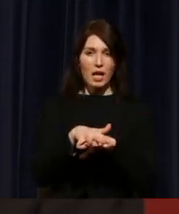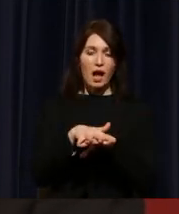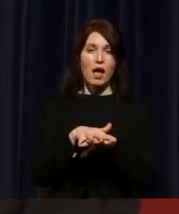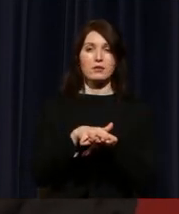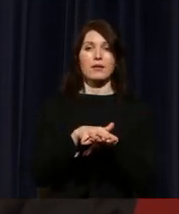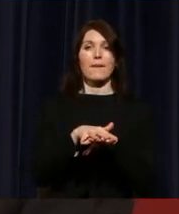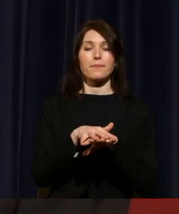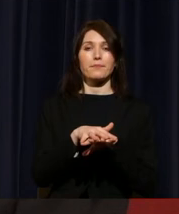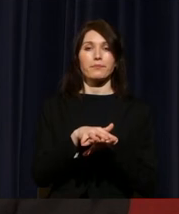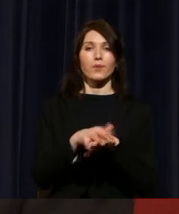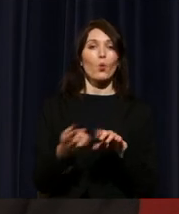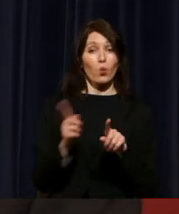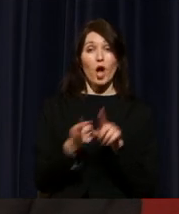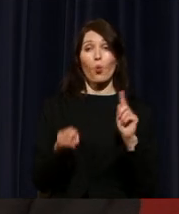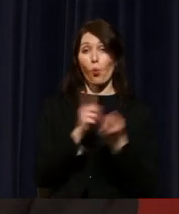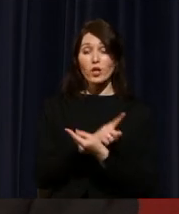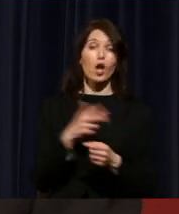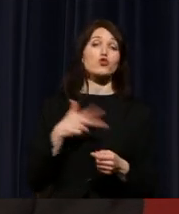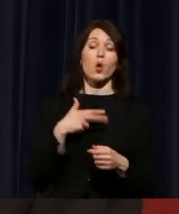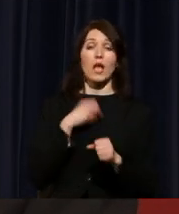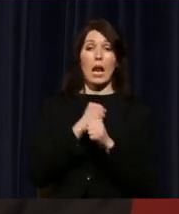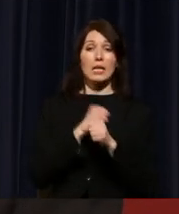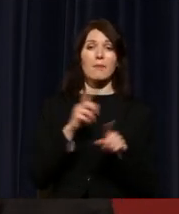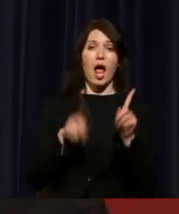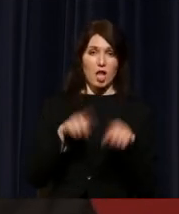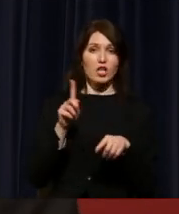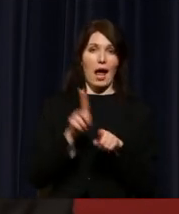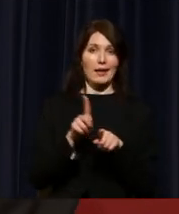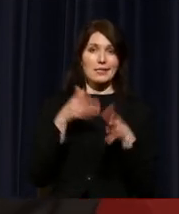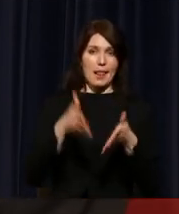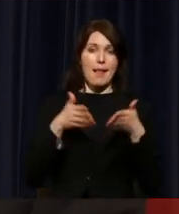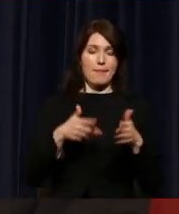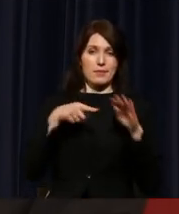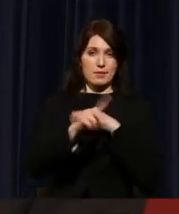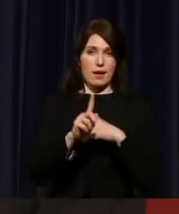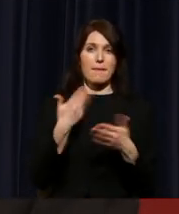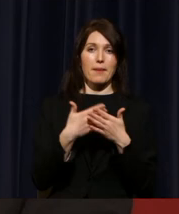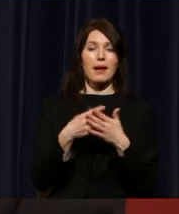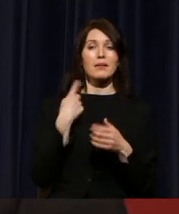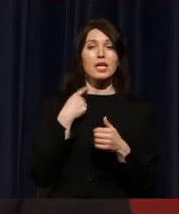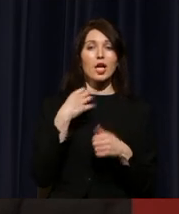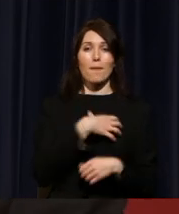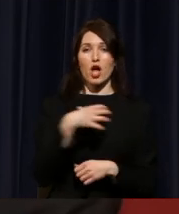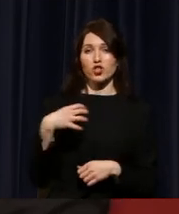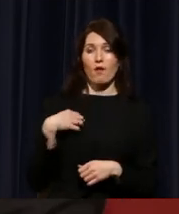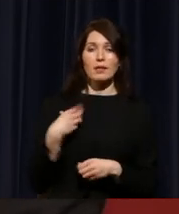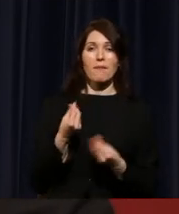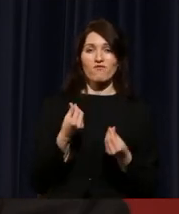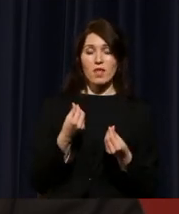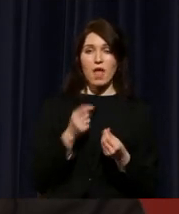kur, un otrādi, sociālie darbinieki ir arī slimnīcās. Ja, šobrīd, piemēram, Rīgas pašvaldības